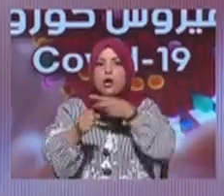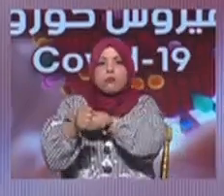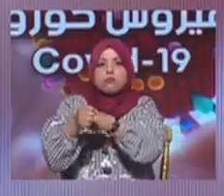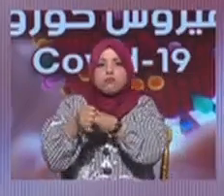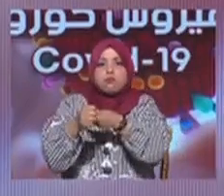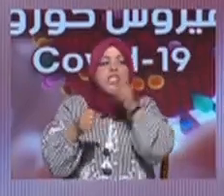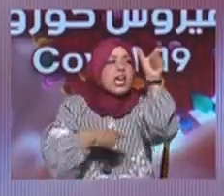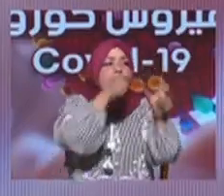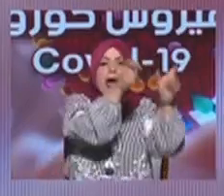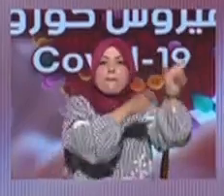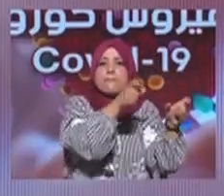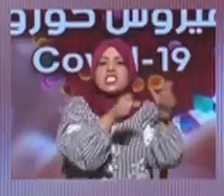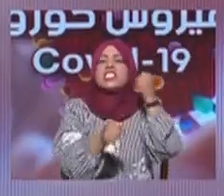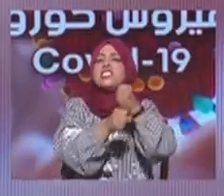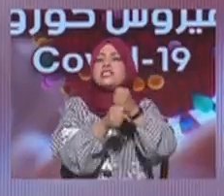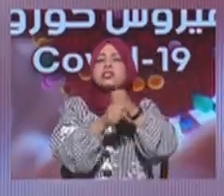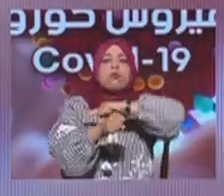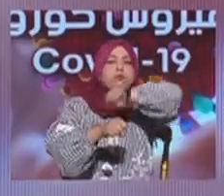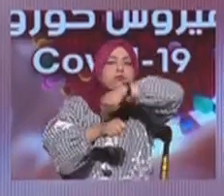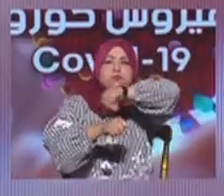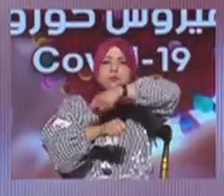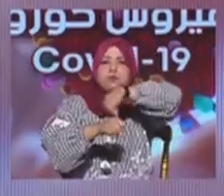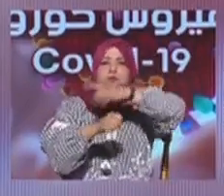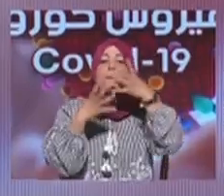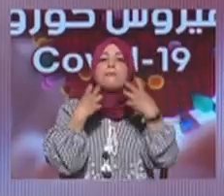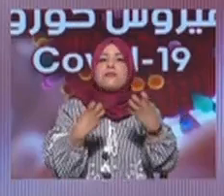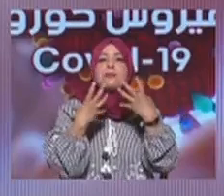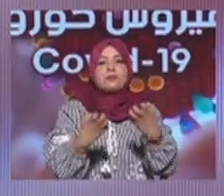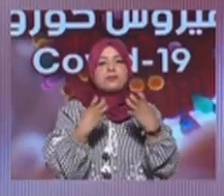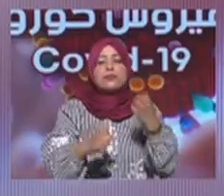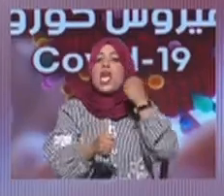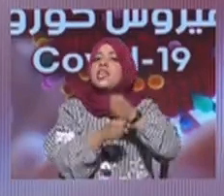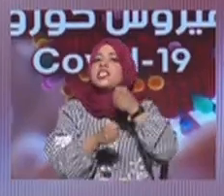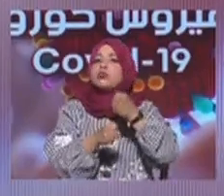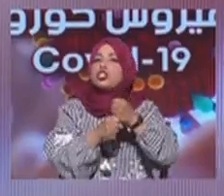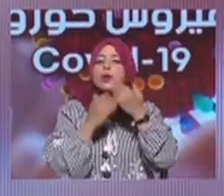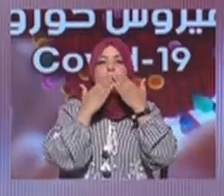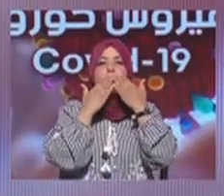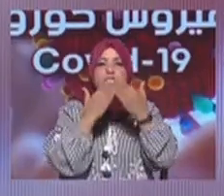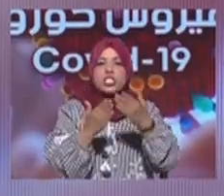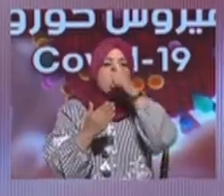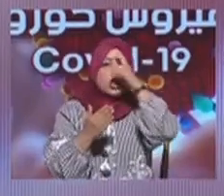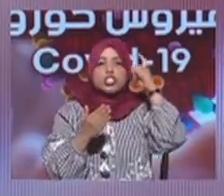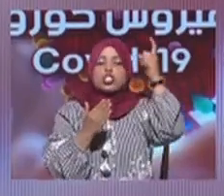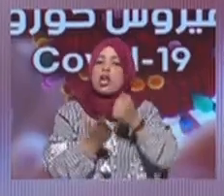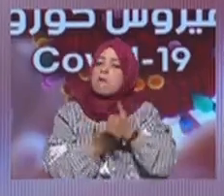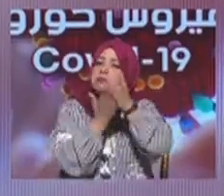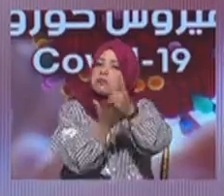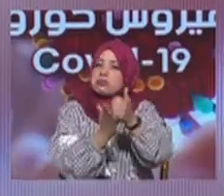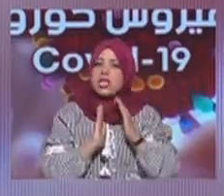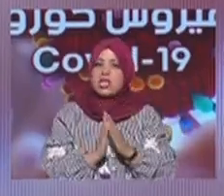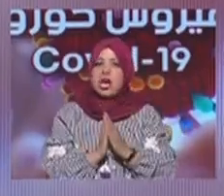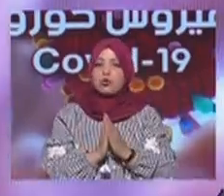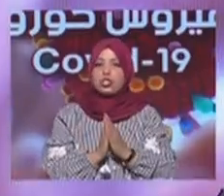تخدم 24 على 24 7 على 7 نعرف اللي فما شكون توا عنده نون ستوب ما